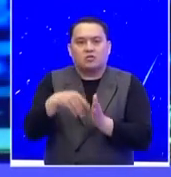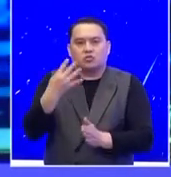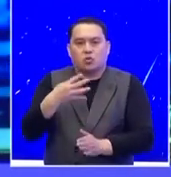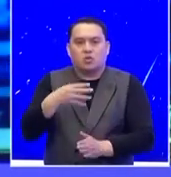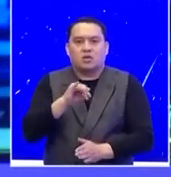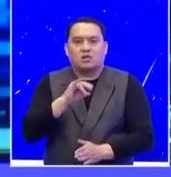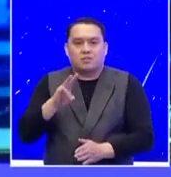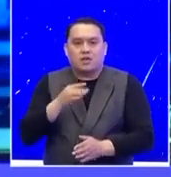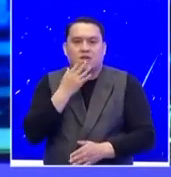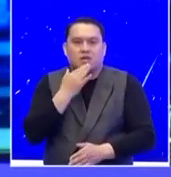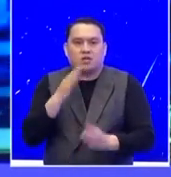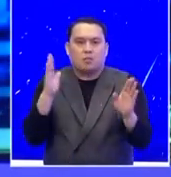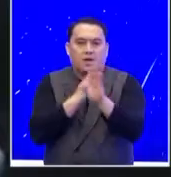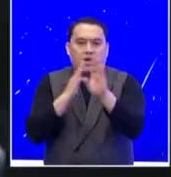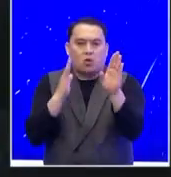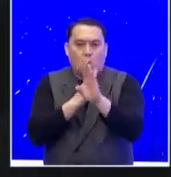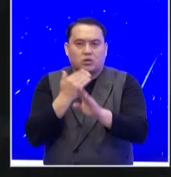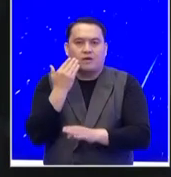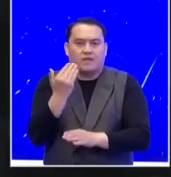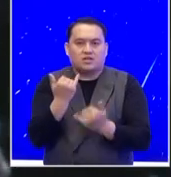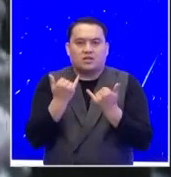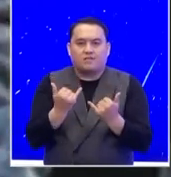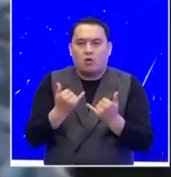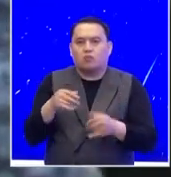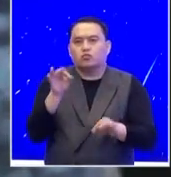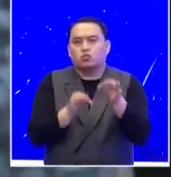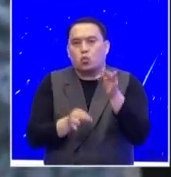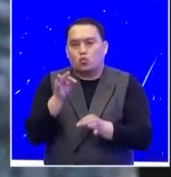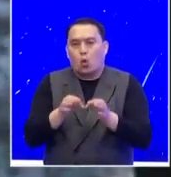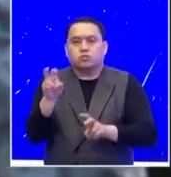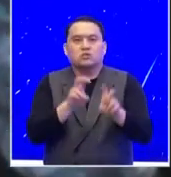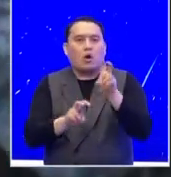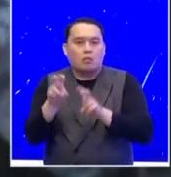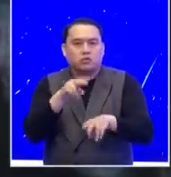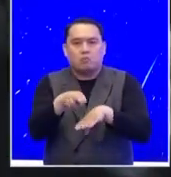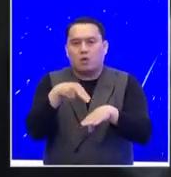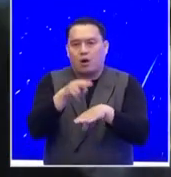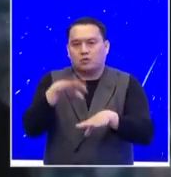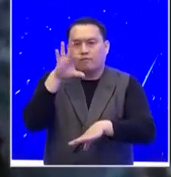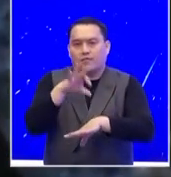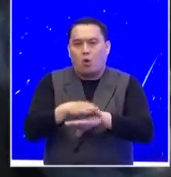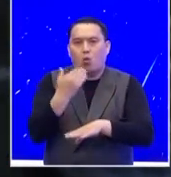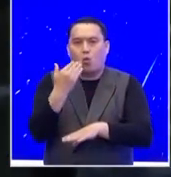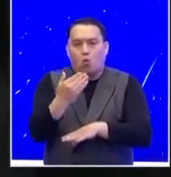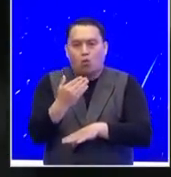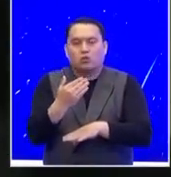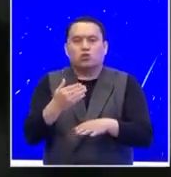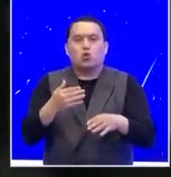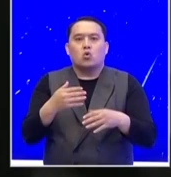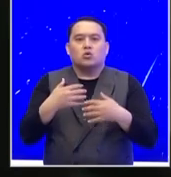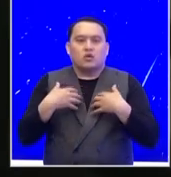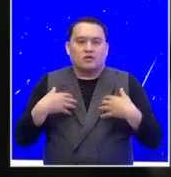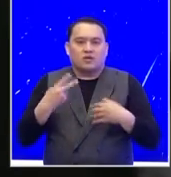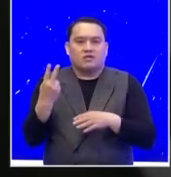государственный инспектор национального природного парка. При санкционированном судом обыске полицейские обнаружили у него тушу джейрана и